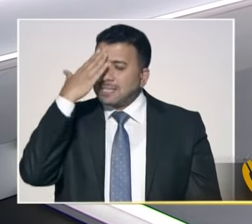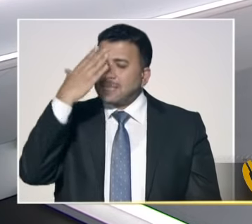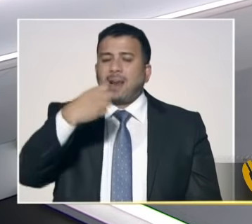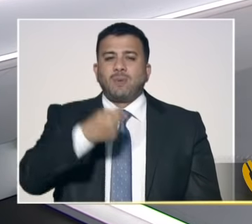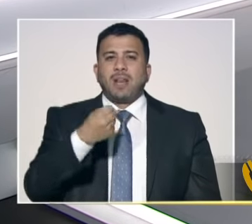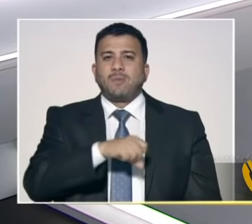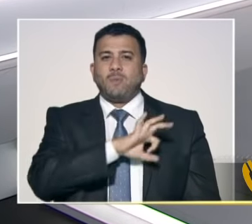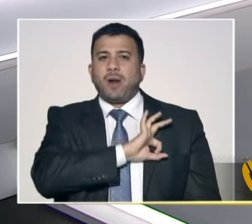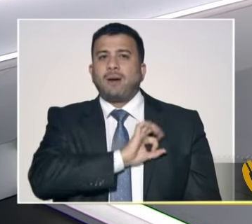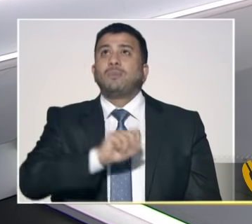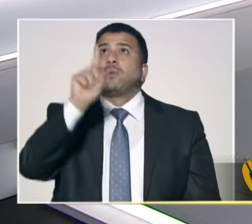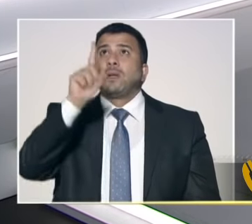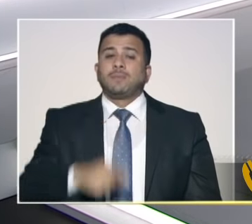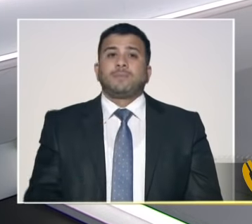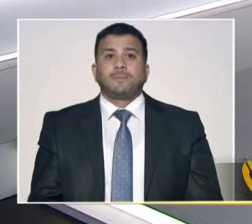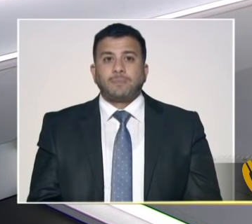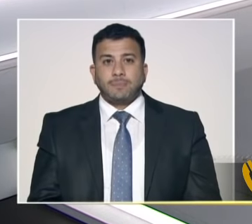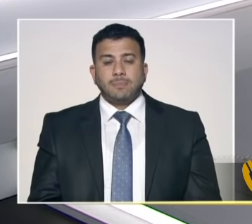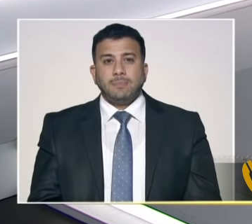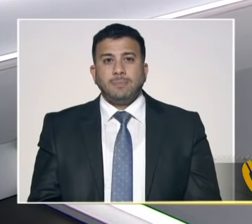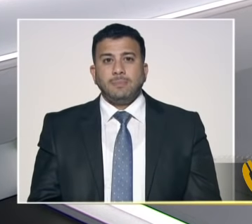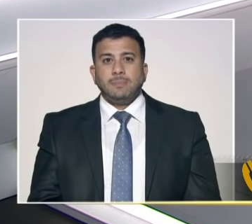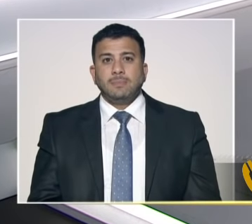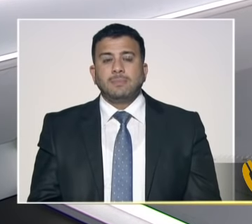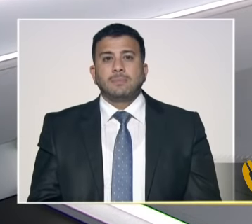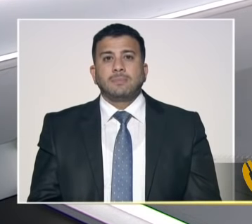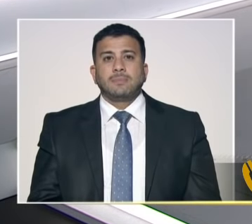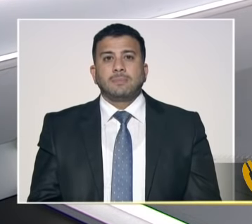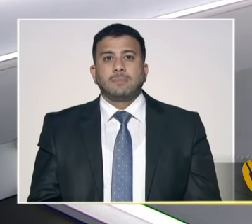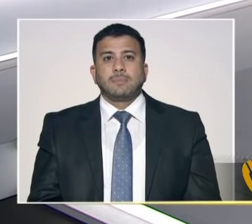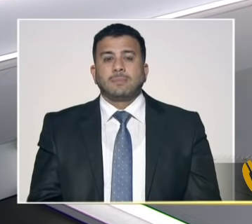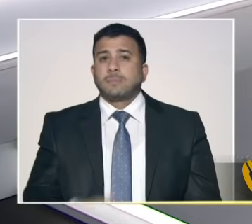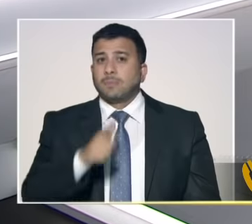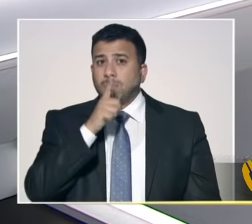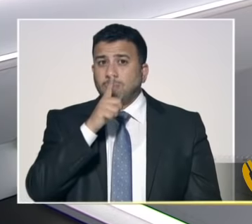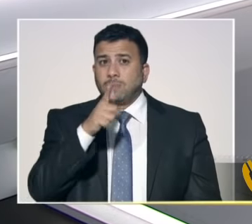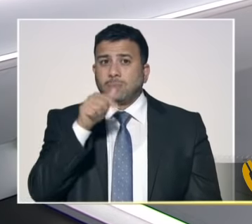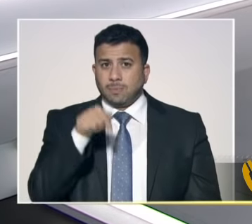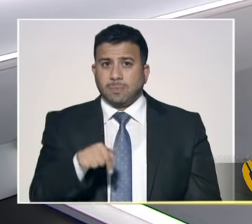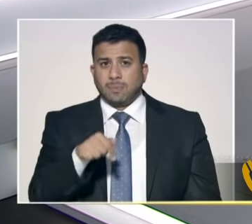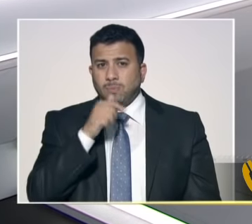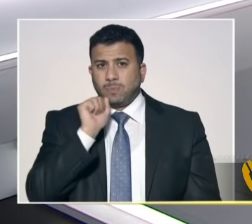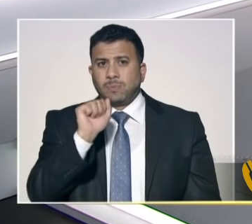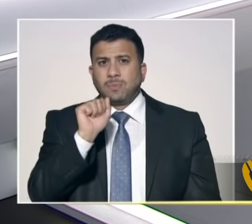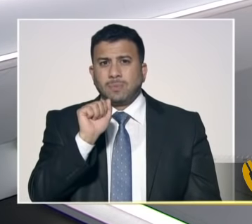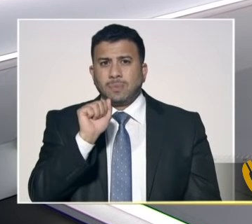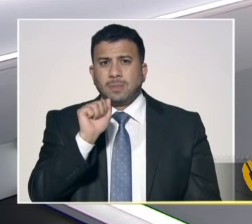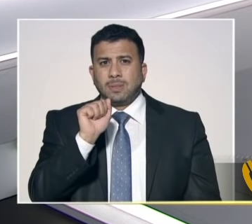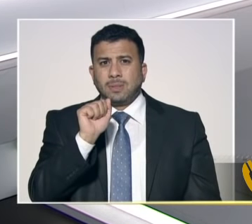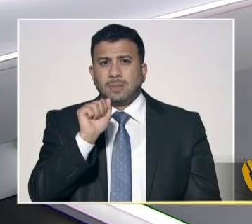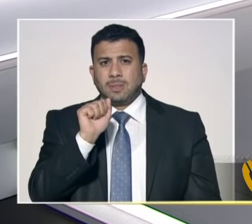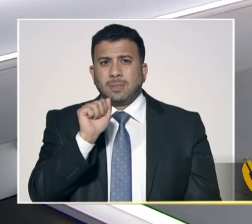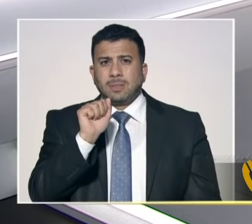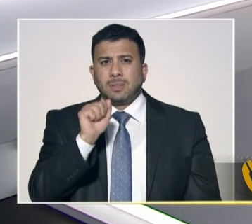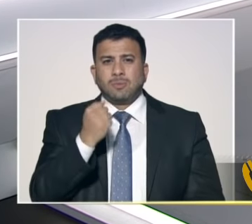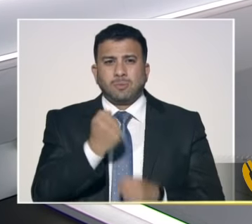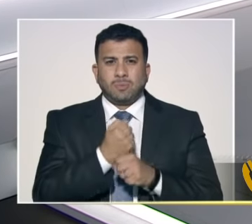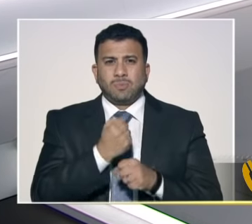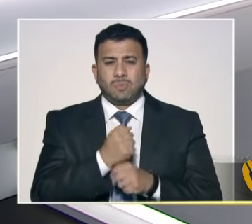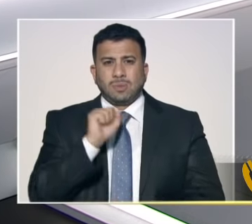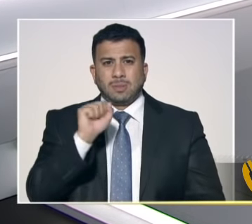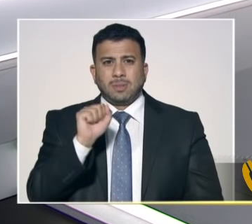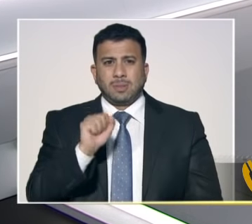الله. شيخ، حبيت نسأل، عندنا في نظام الخطة هوكي. أيوة.